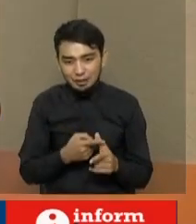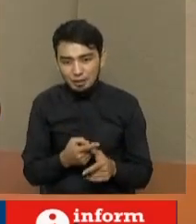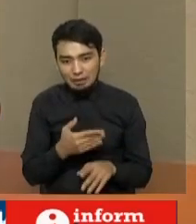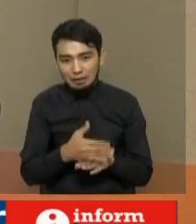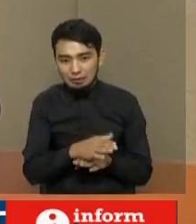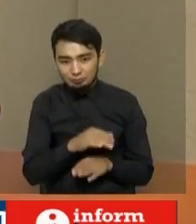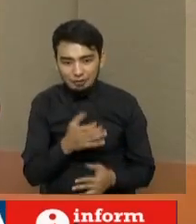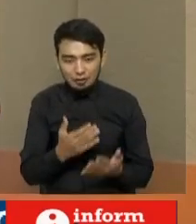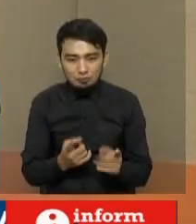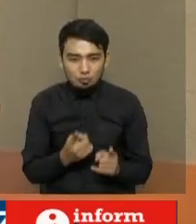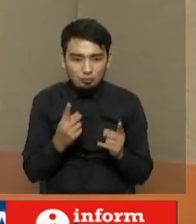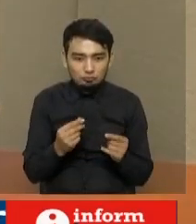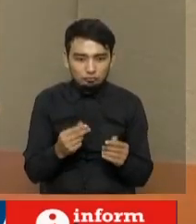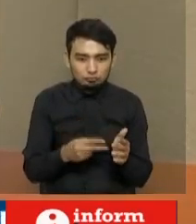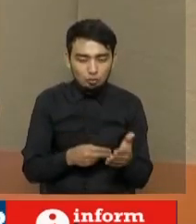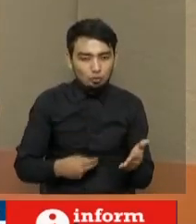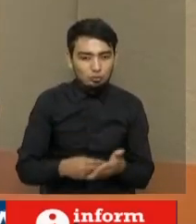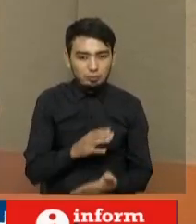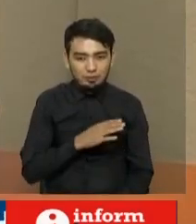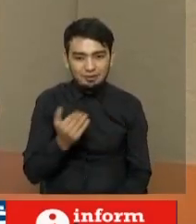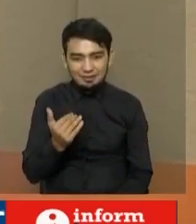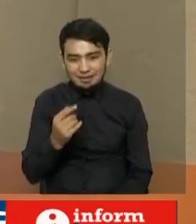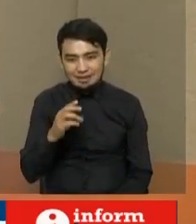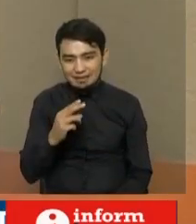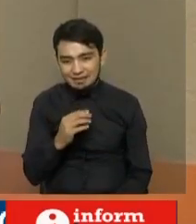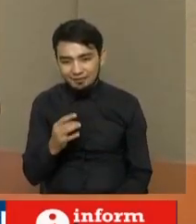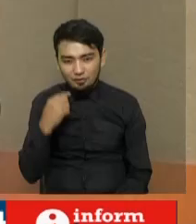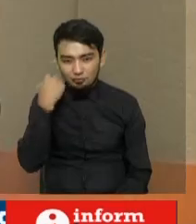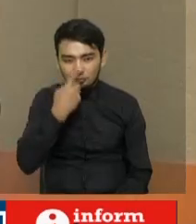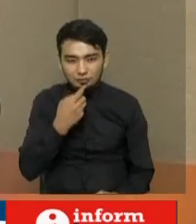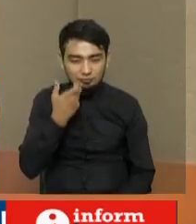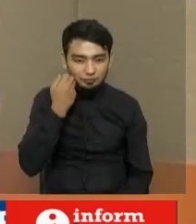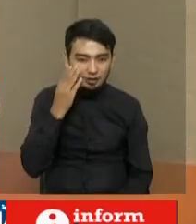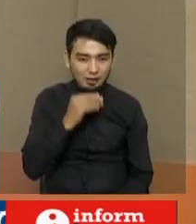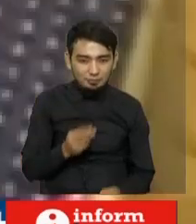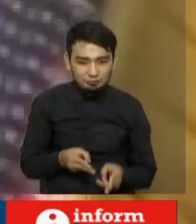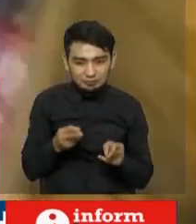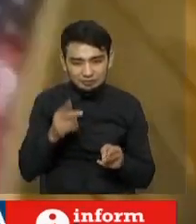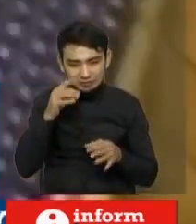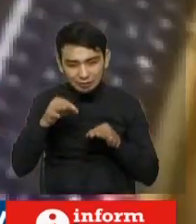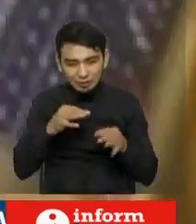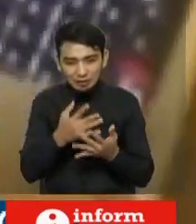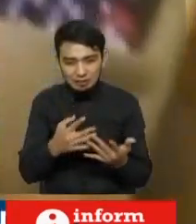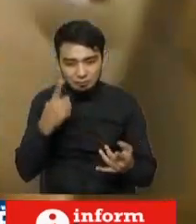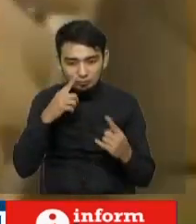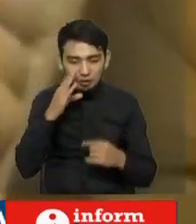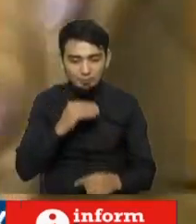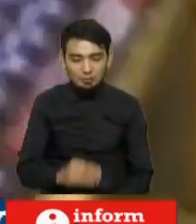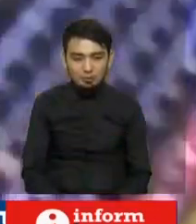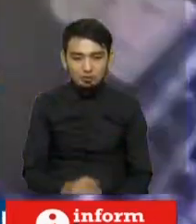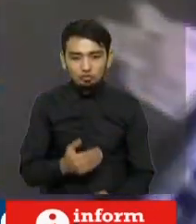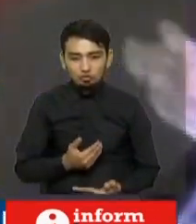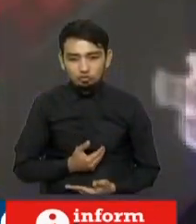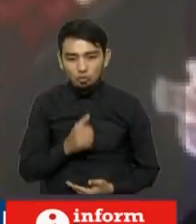крупную покупку. Кроме того, вашу цифровую личность могут использовать для преступных схем. Житель Костаная